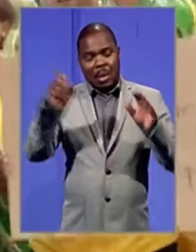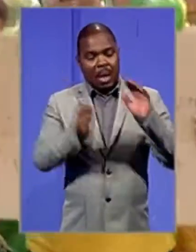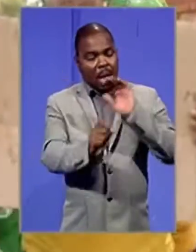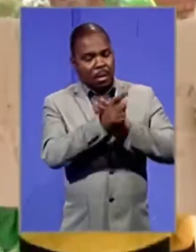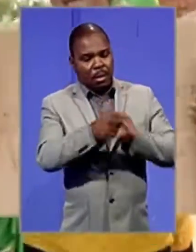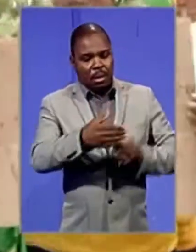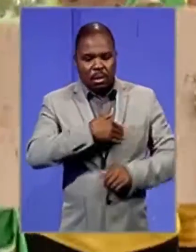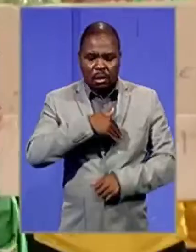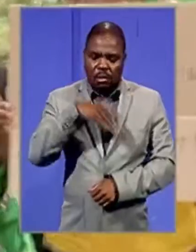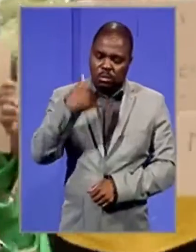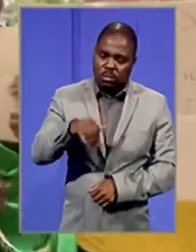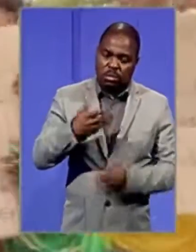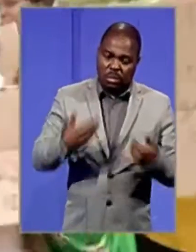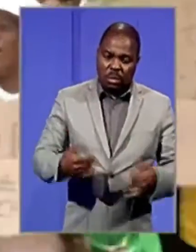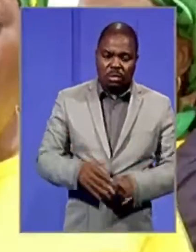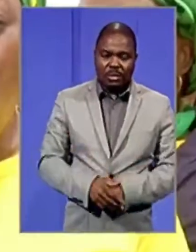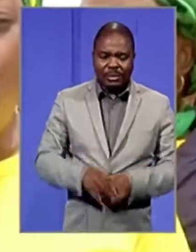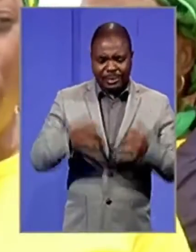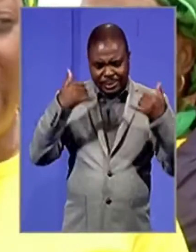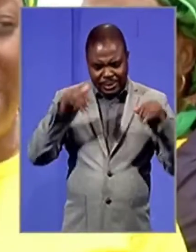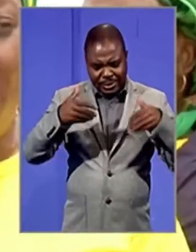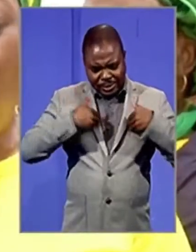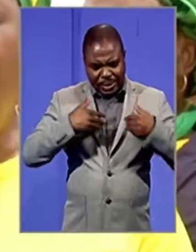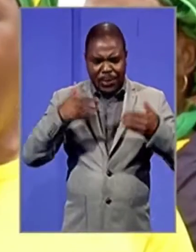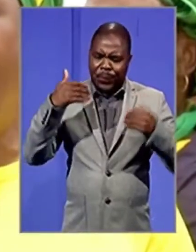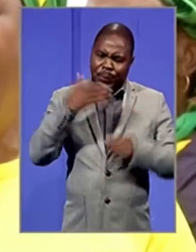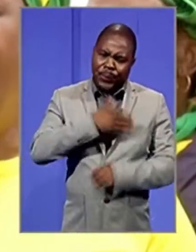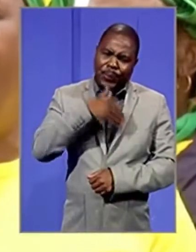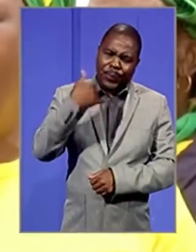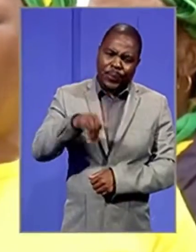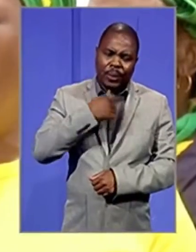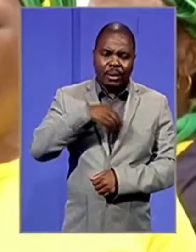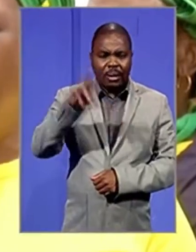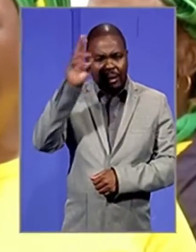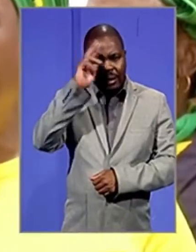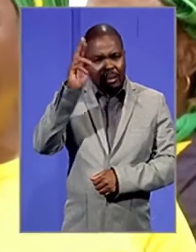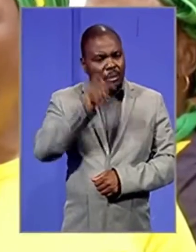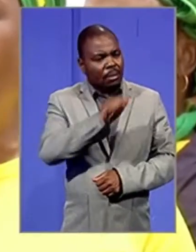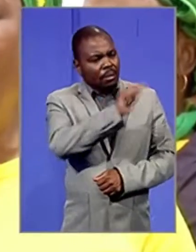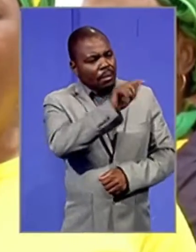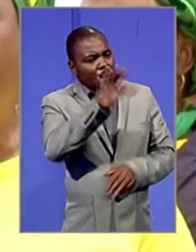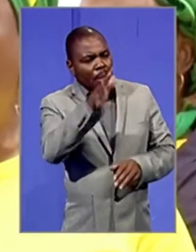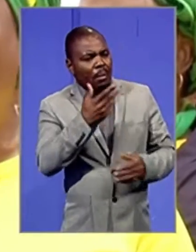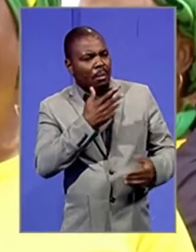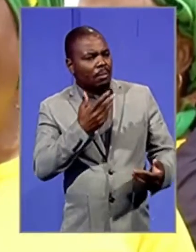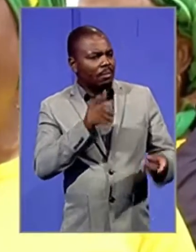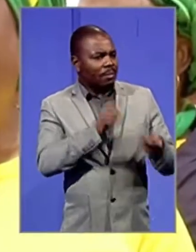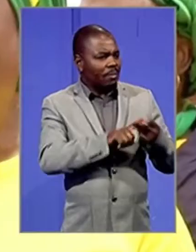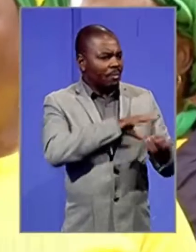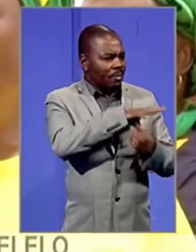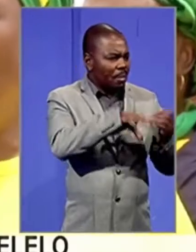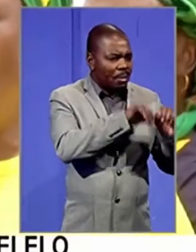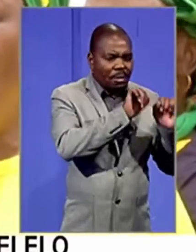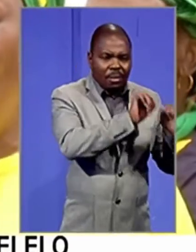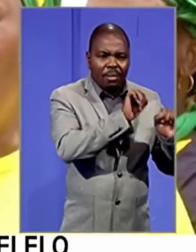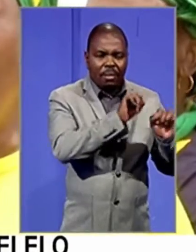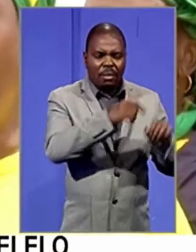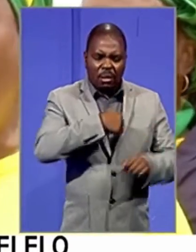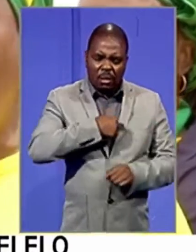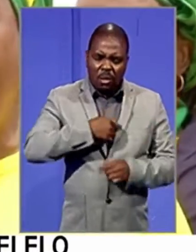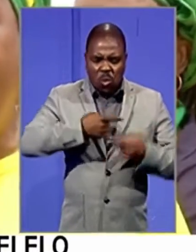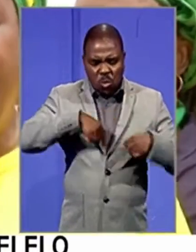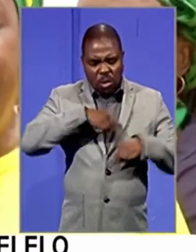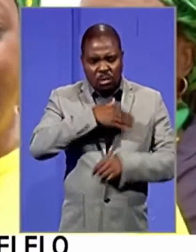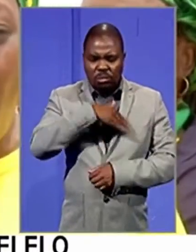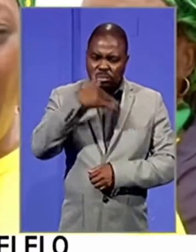kudu and then le gantšwa re sa dutše re kwa bohloko kudu ge re gopola ka batho ba ba amegilego le ba malapa a bona re kwa bohloko kudu